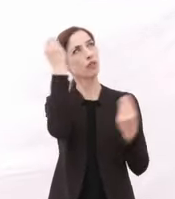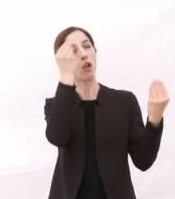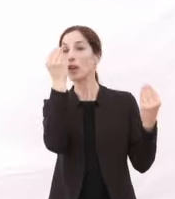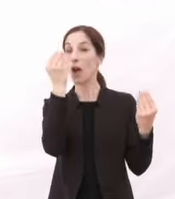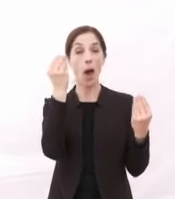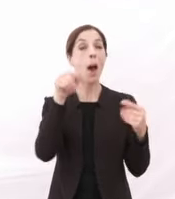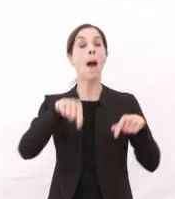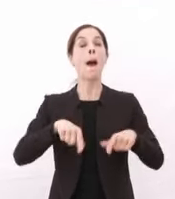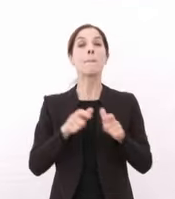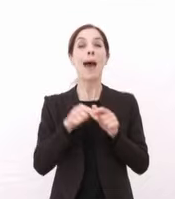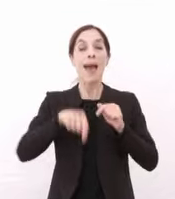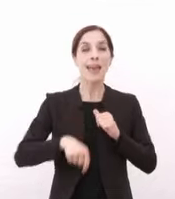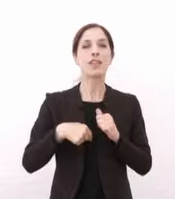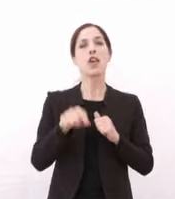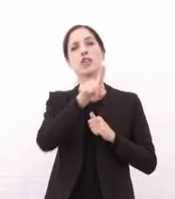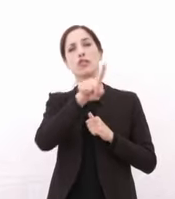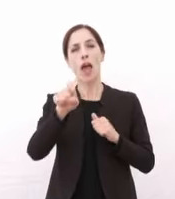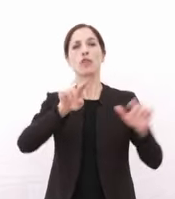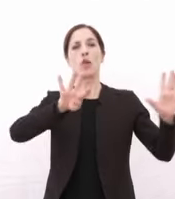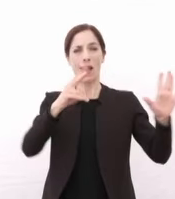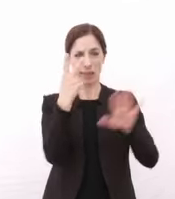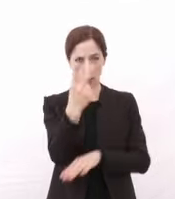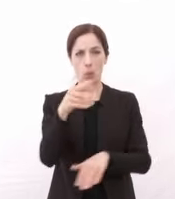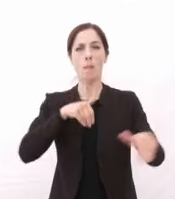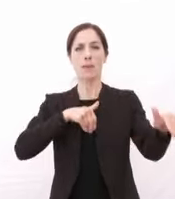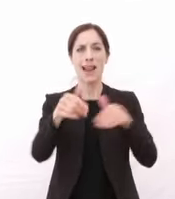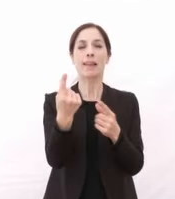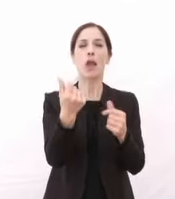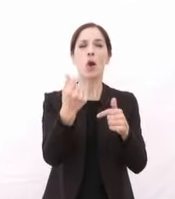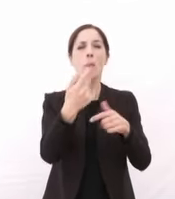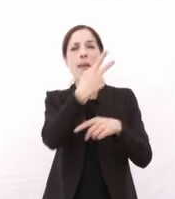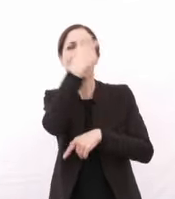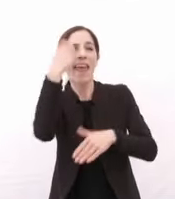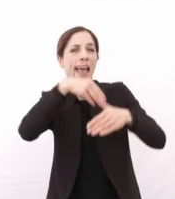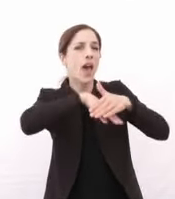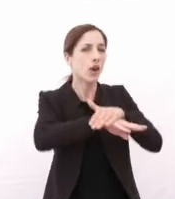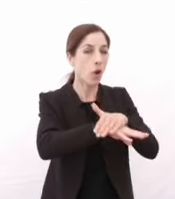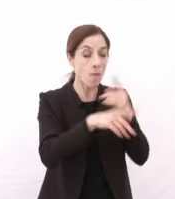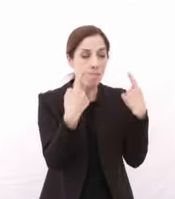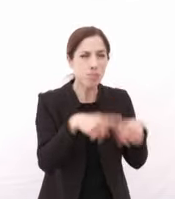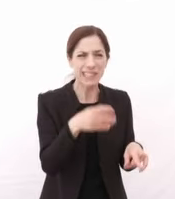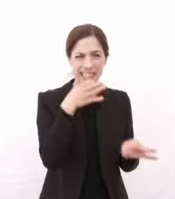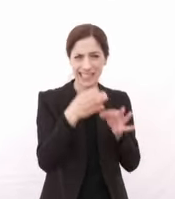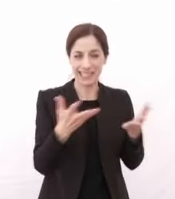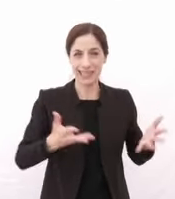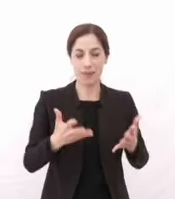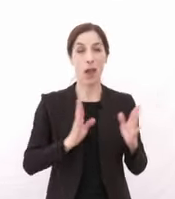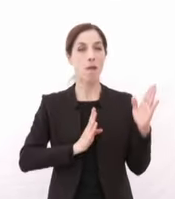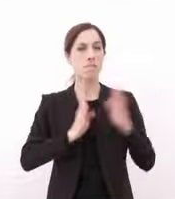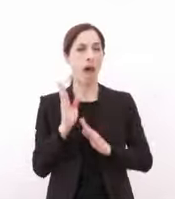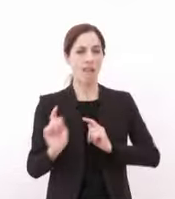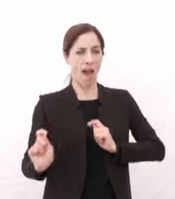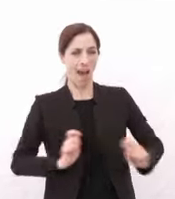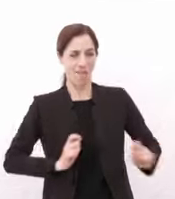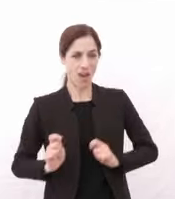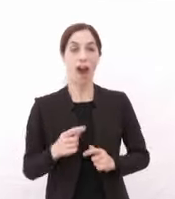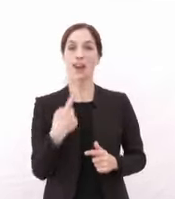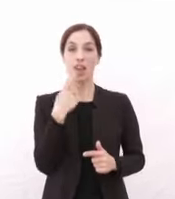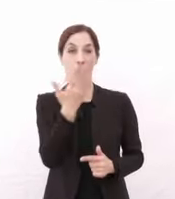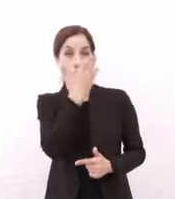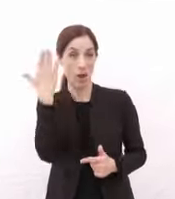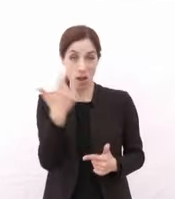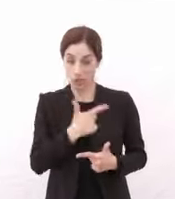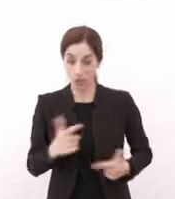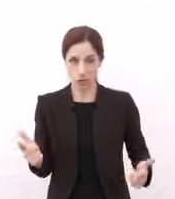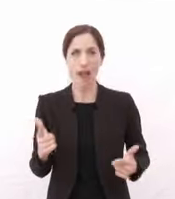192 miliardi di economia sommersa, che vuol dire affari per le mafie e per i disonesti, che vuol dire meno servizi per